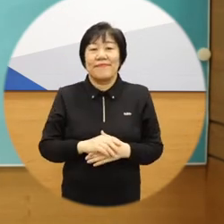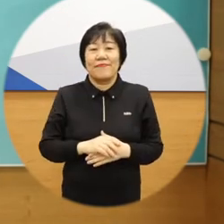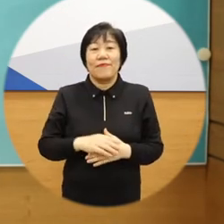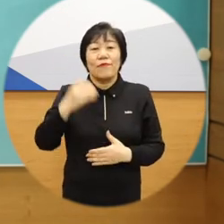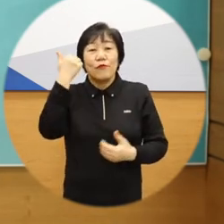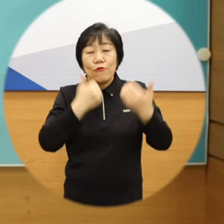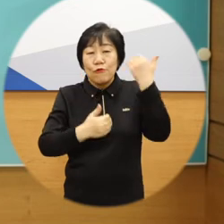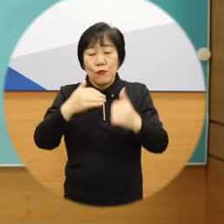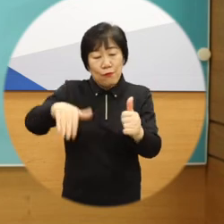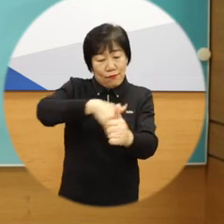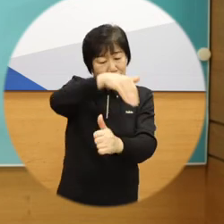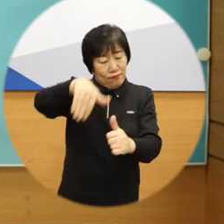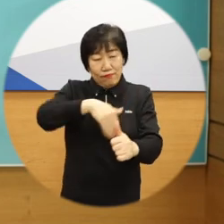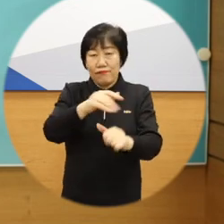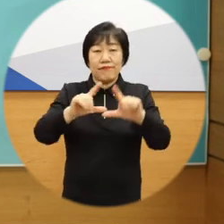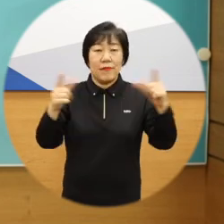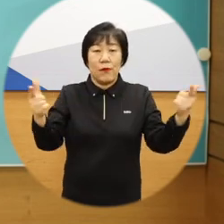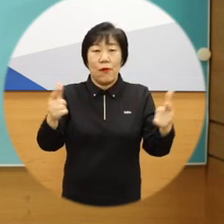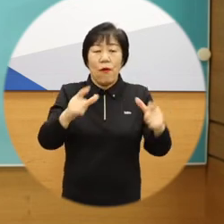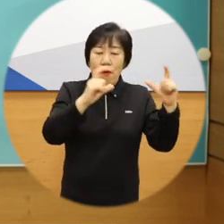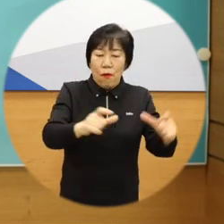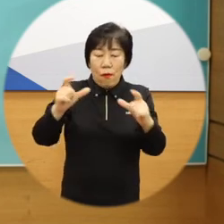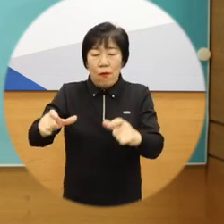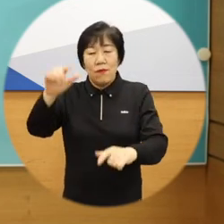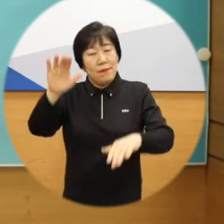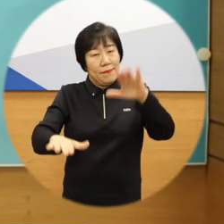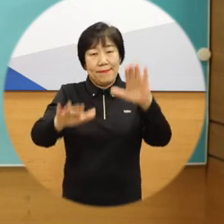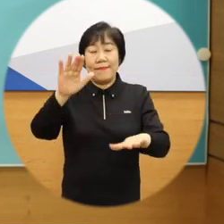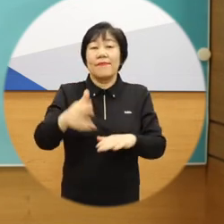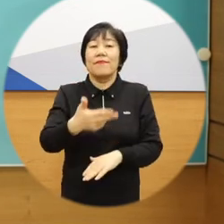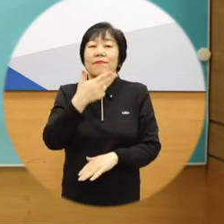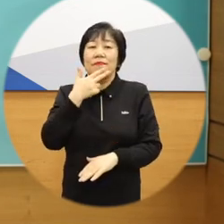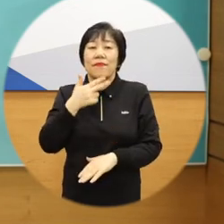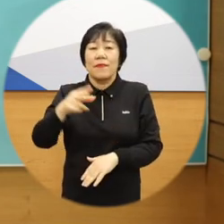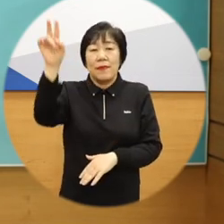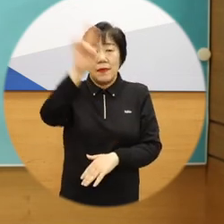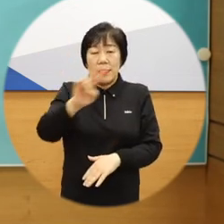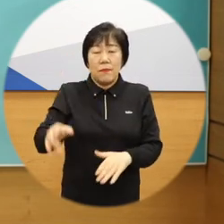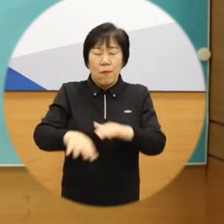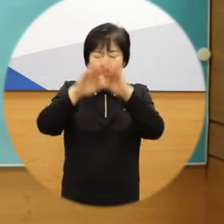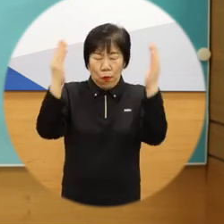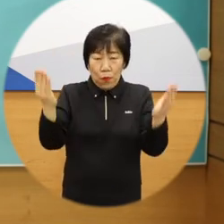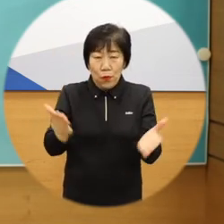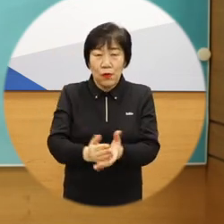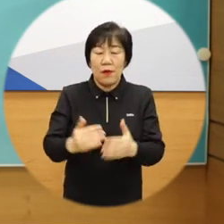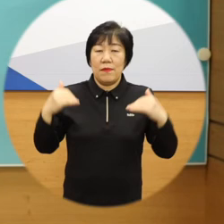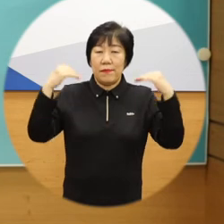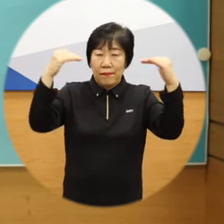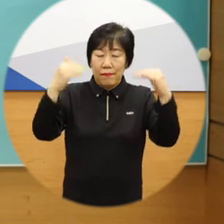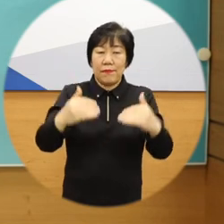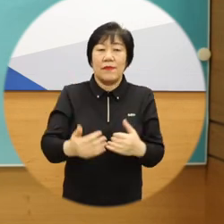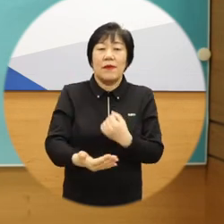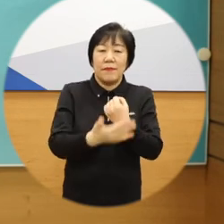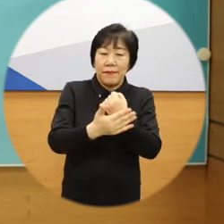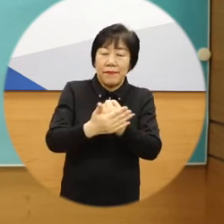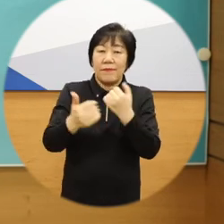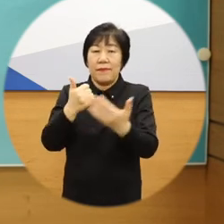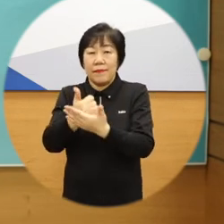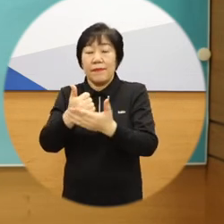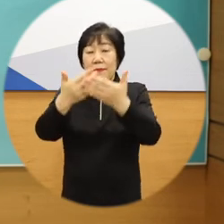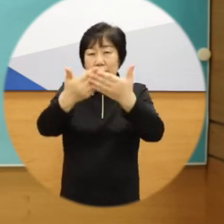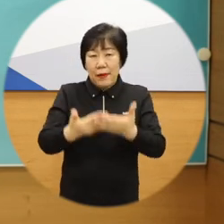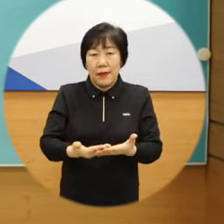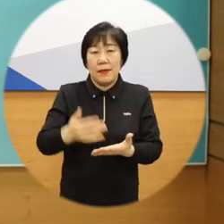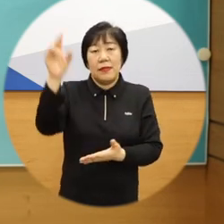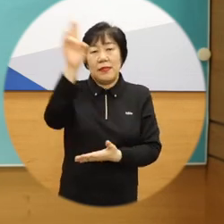누구도 소외되지 않고 어느 지역도 차별받지 않으며 시민 모두가 성장의 혜택을 골고루 누릴 수 있는